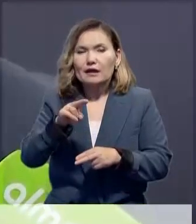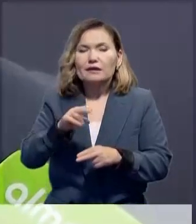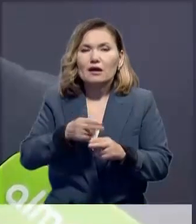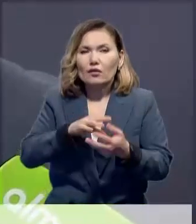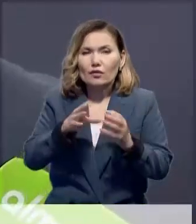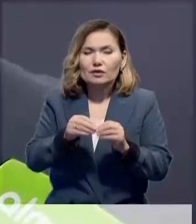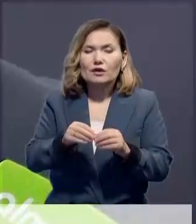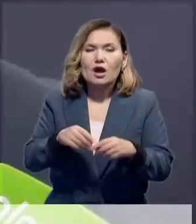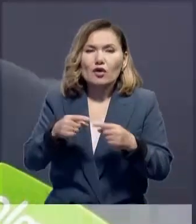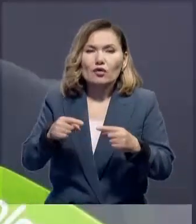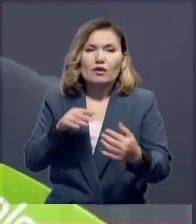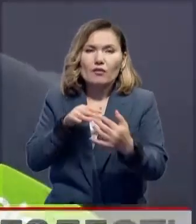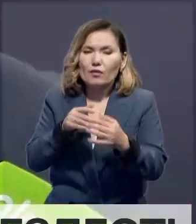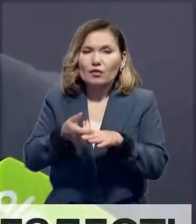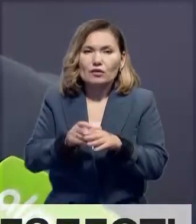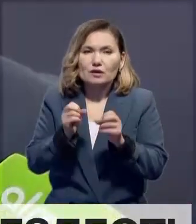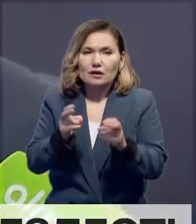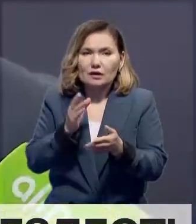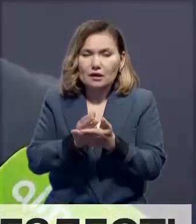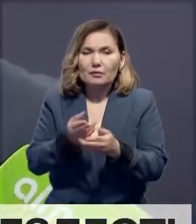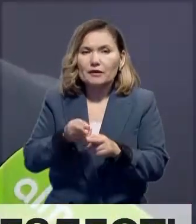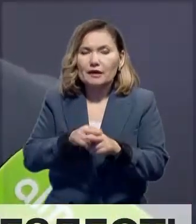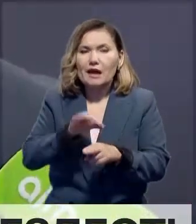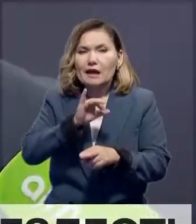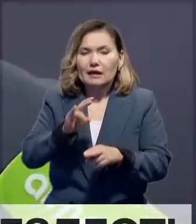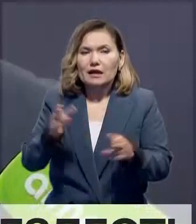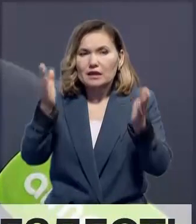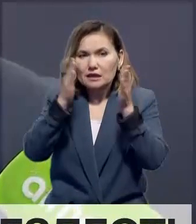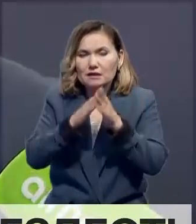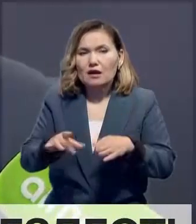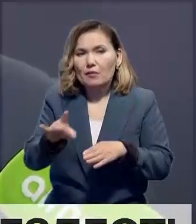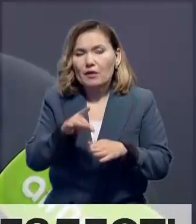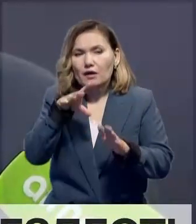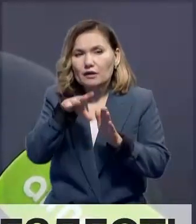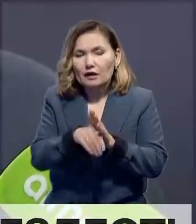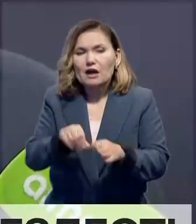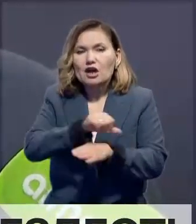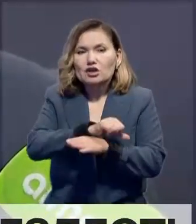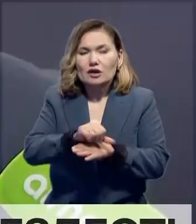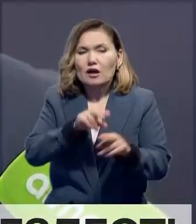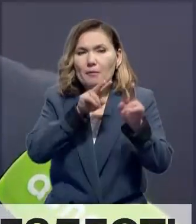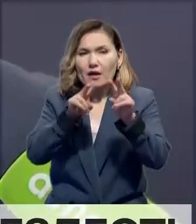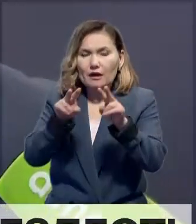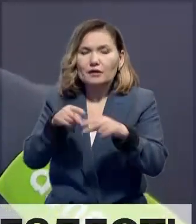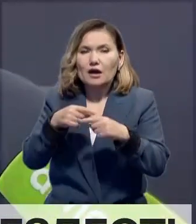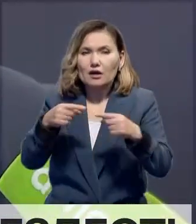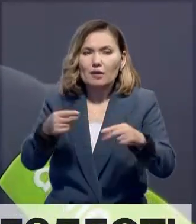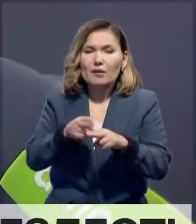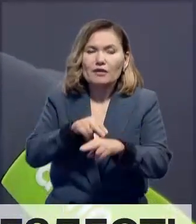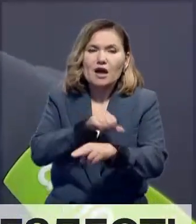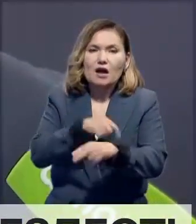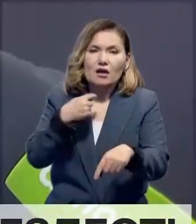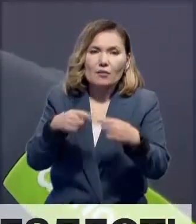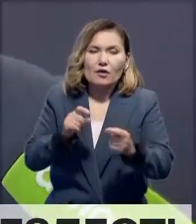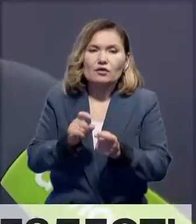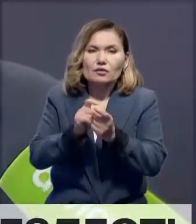аймағындағы содырлар қақтығысы әлі күнге басылмай тұр. Осыған орай Иран Ислам Республикасы қосылып, шекаралық бақылау, заңсыз миграция және есірткі